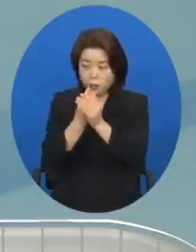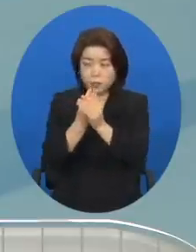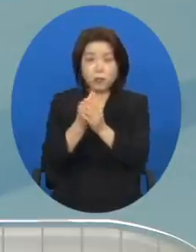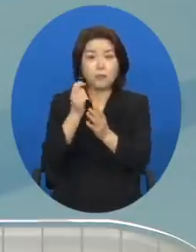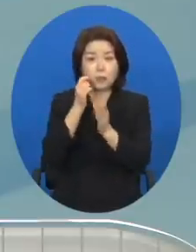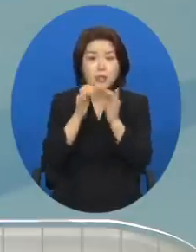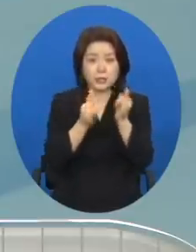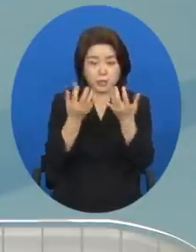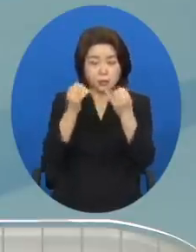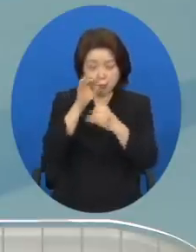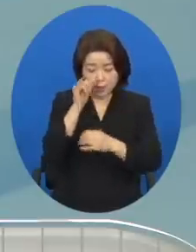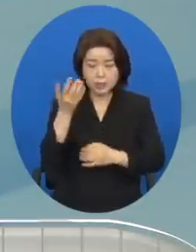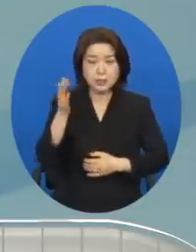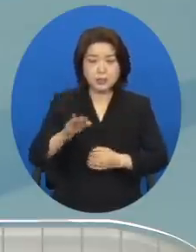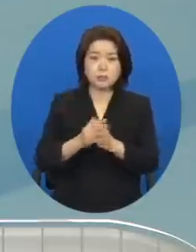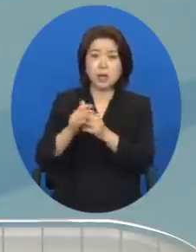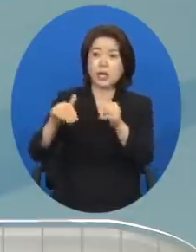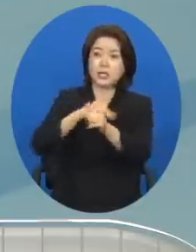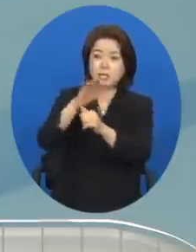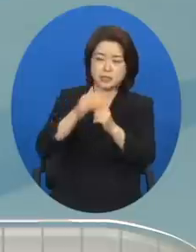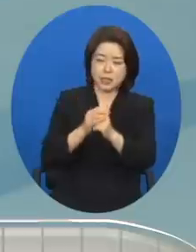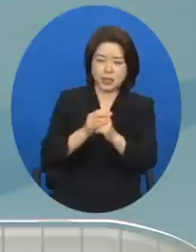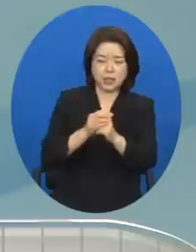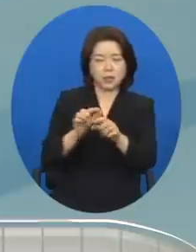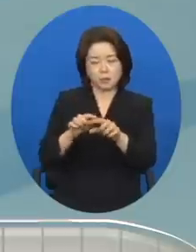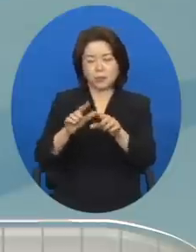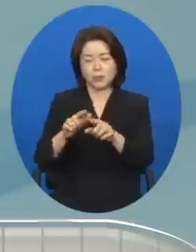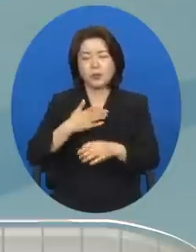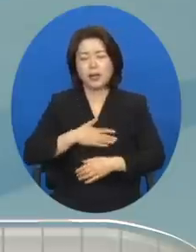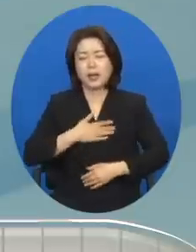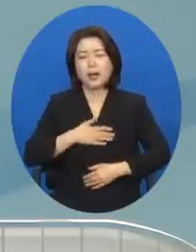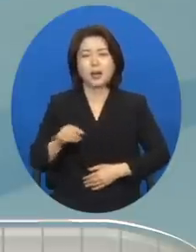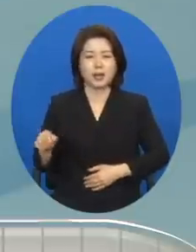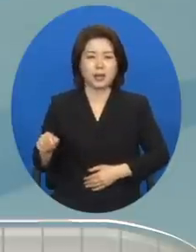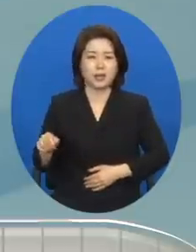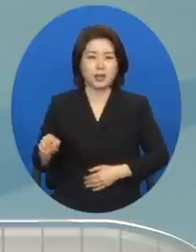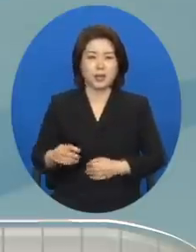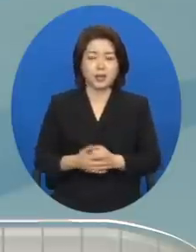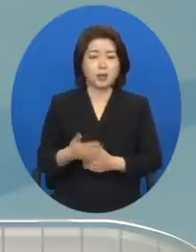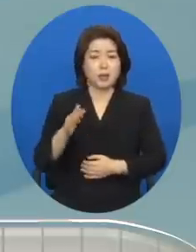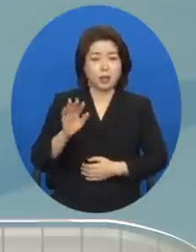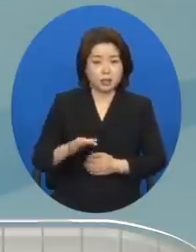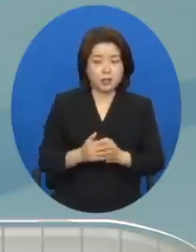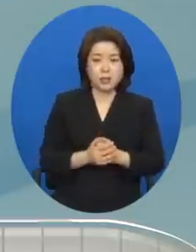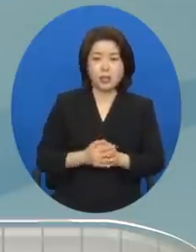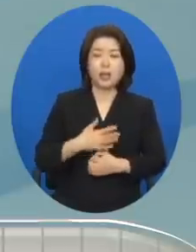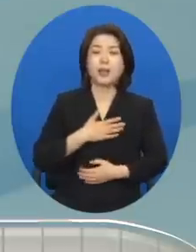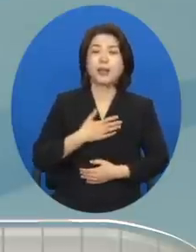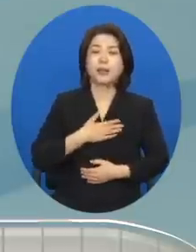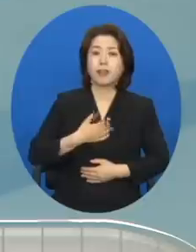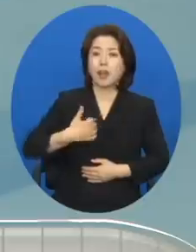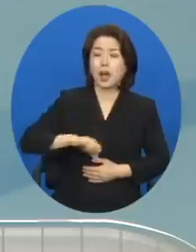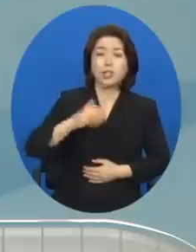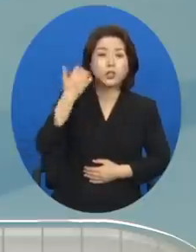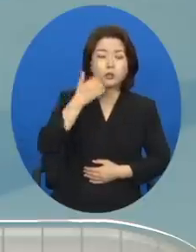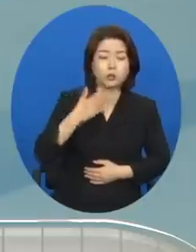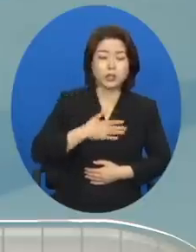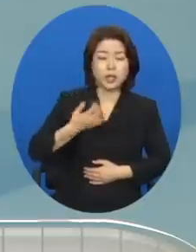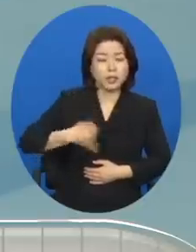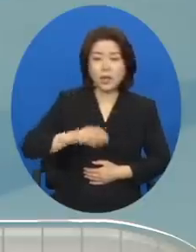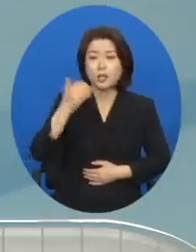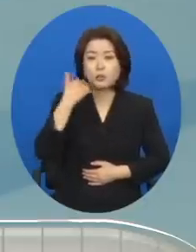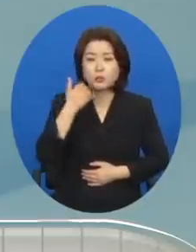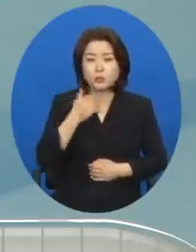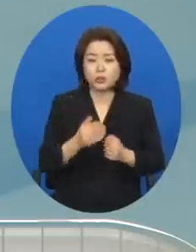많지만 상황을 대략 느끼죠. 근데 우리의 아들이, 우리 딸이